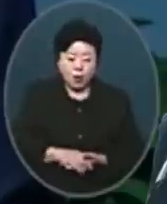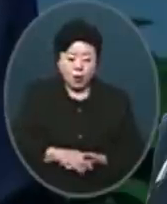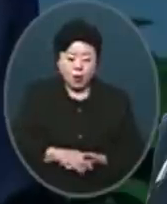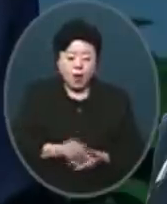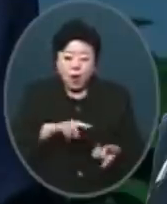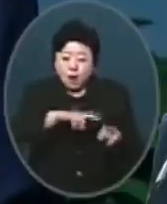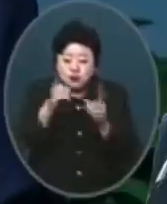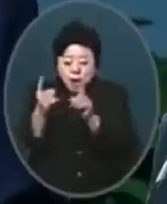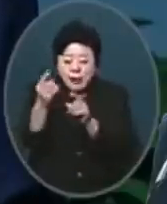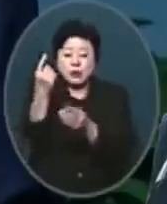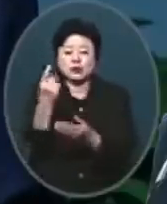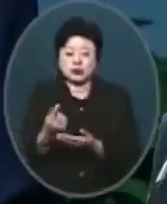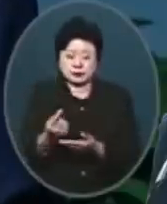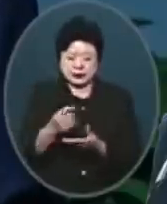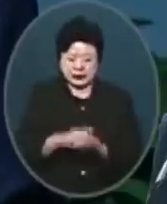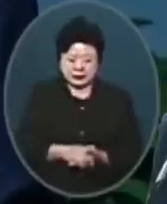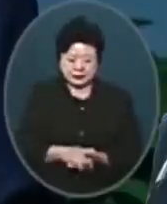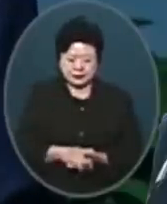부활한 것입니다.